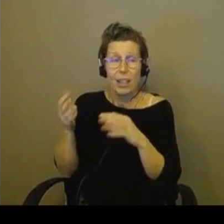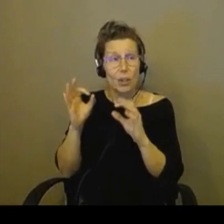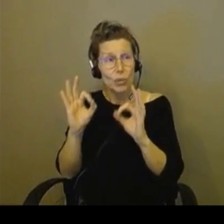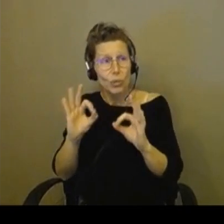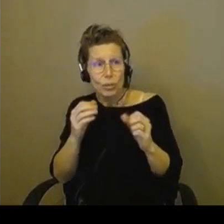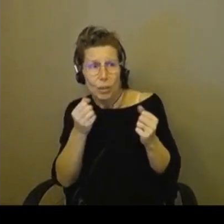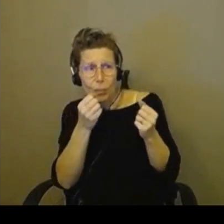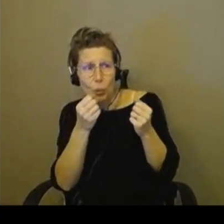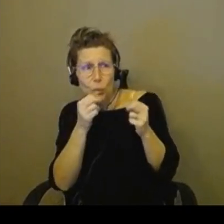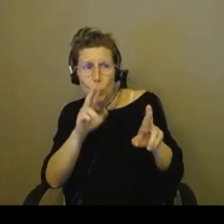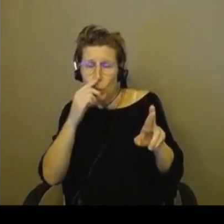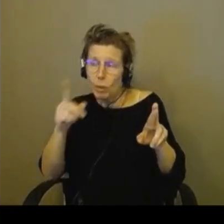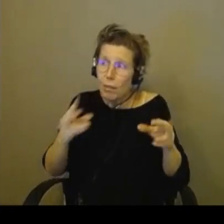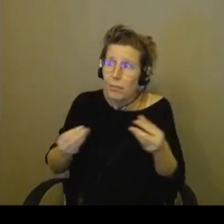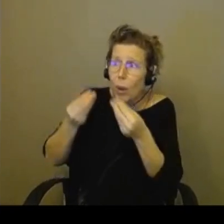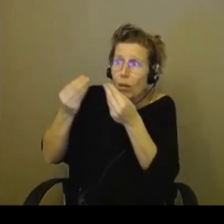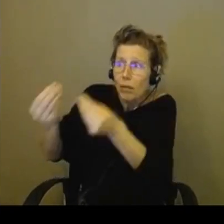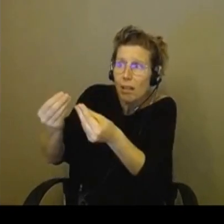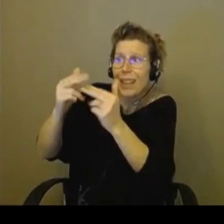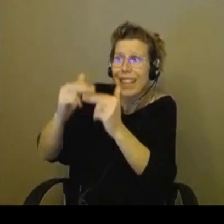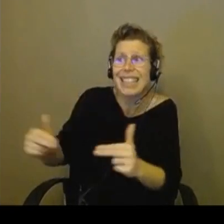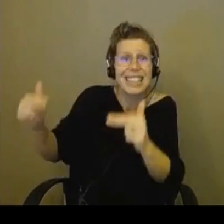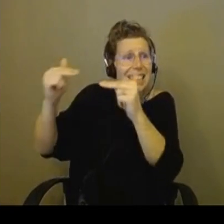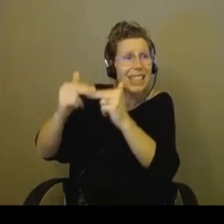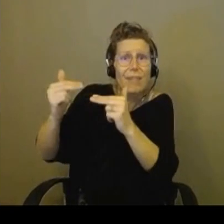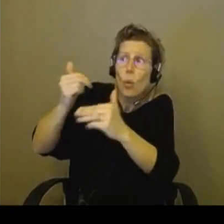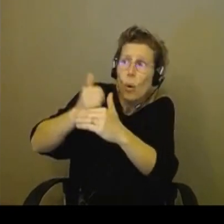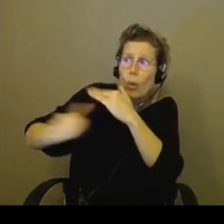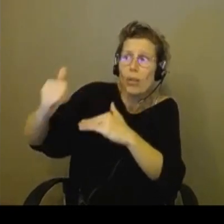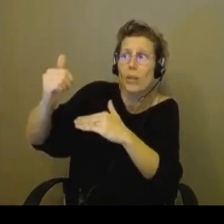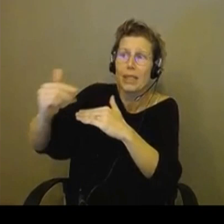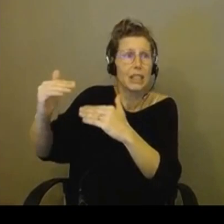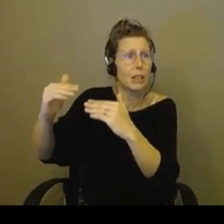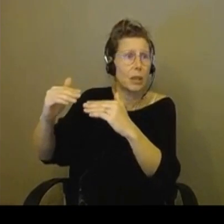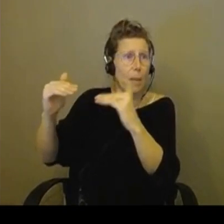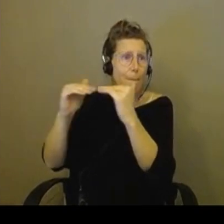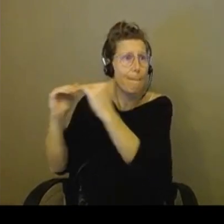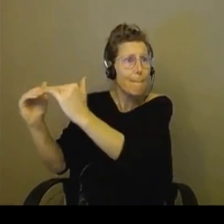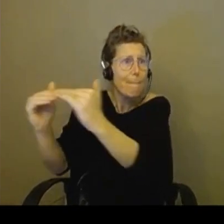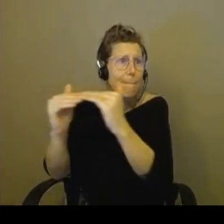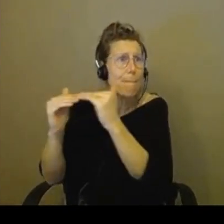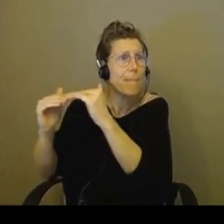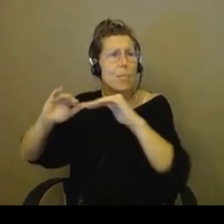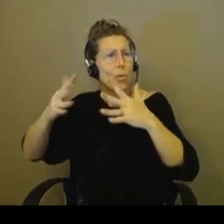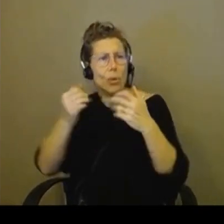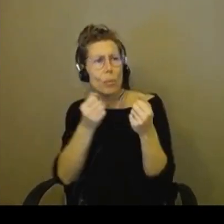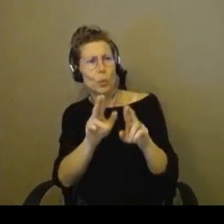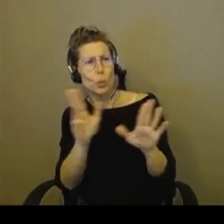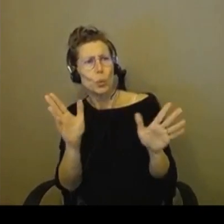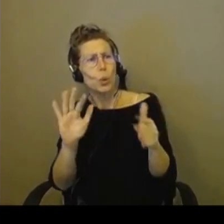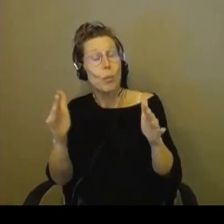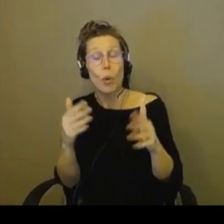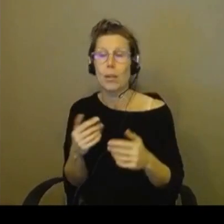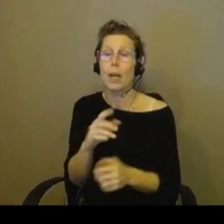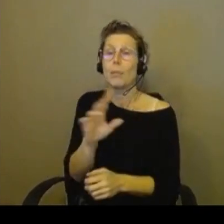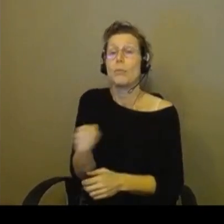restera strictement identique d'un acteur à l'autre? Alors sur ce sujet-là, il y a naturellement l'ensemble des dispositifs réglementaires qui s'imposent